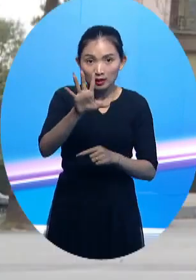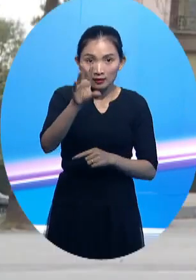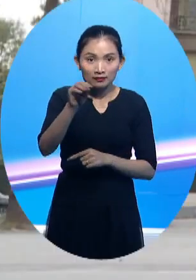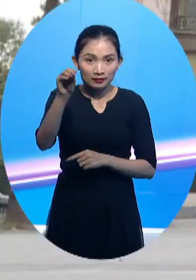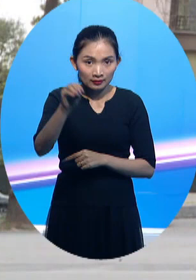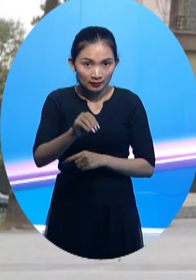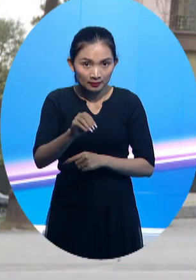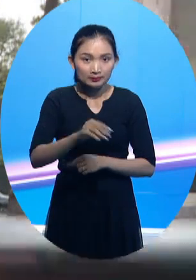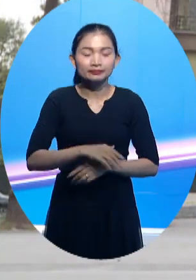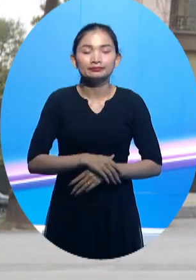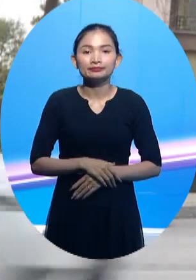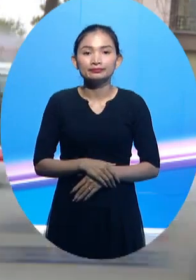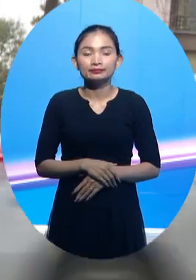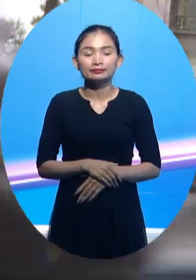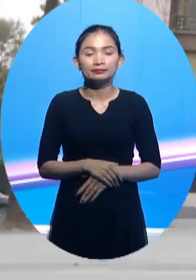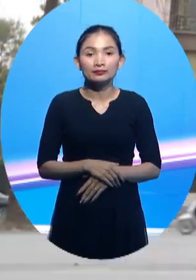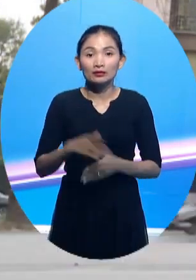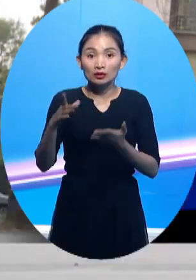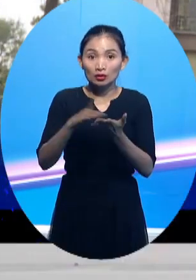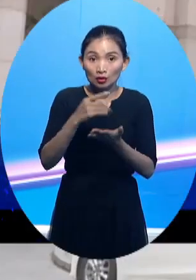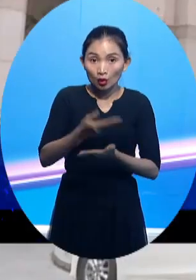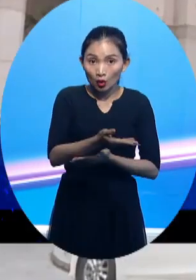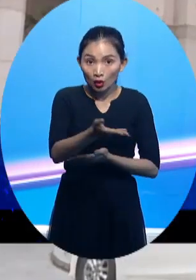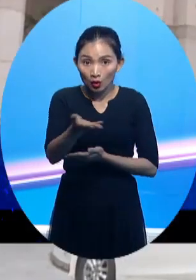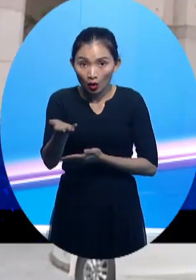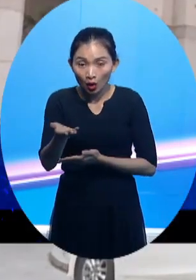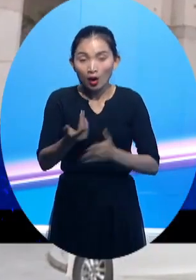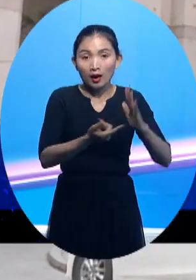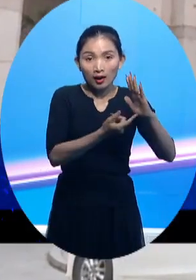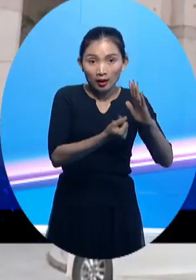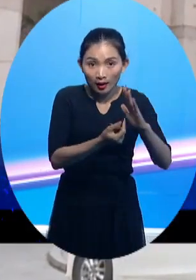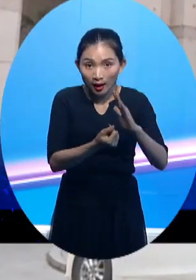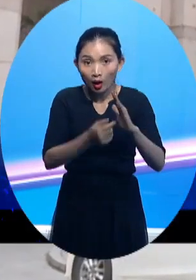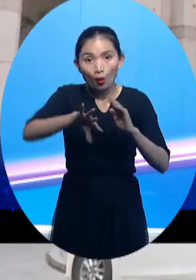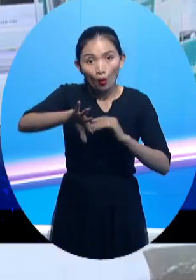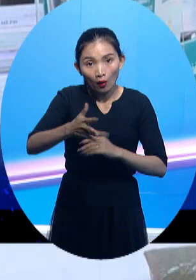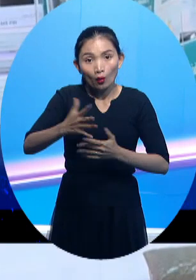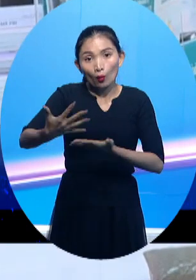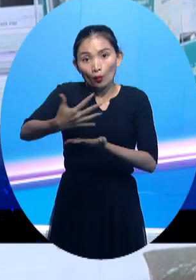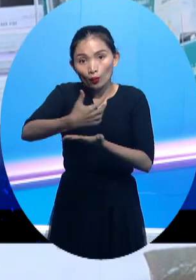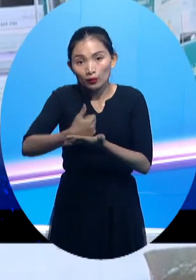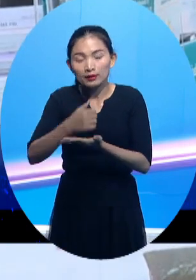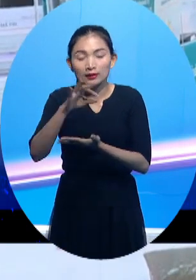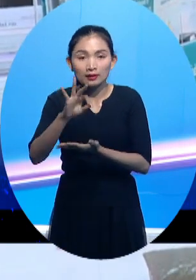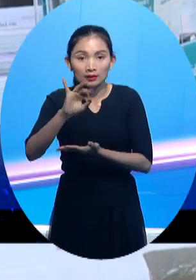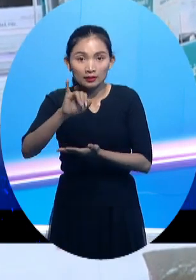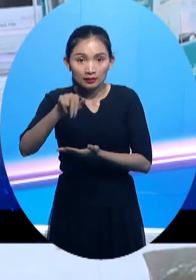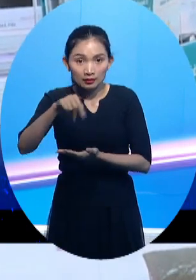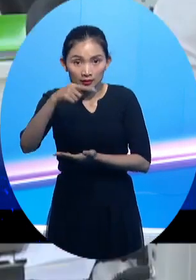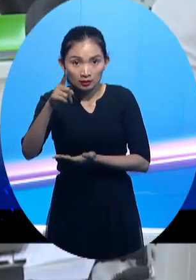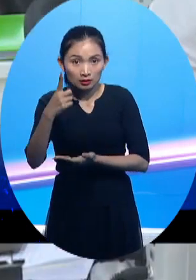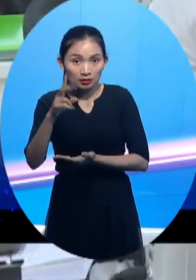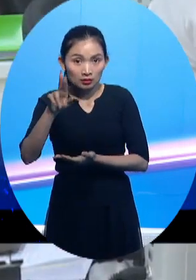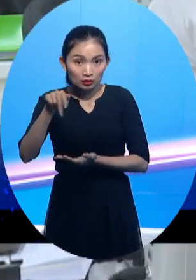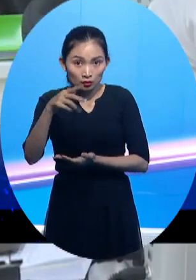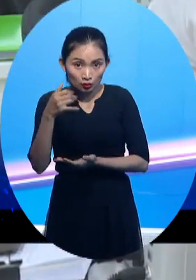tế để tạo điều kiện thuận lợi cho các tổ chức tín dụng cung ứng nguồn vốn tín dụng đáp ứng nhu cầu tăng trưởng kinh tế ngân hàng nhà nước giao hết